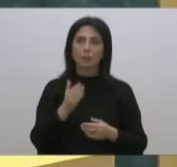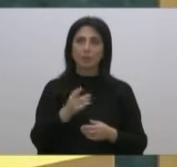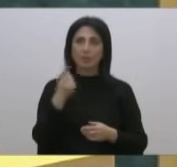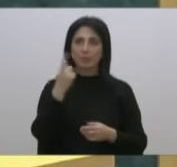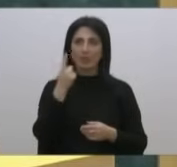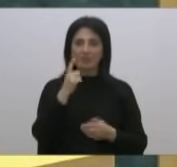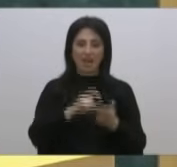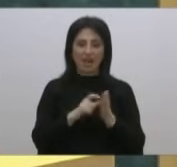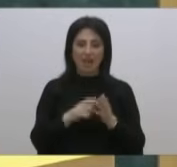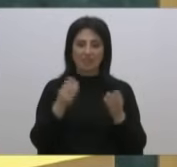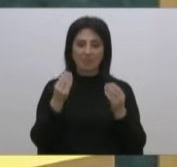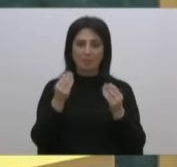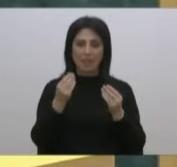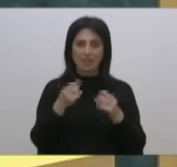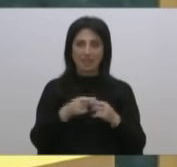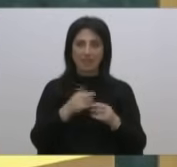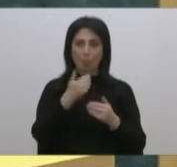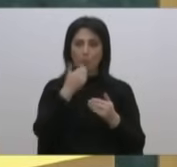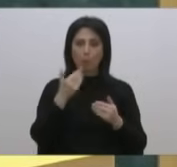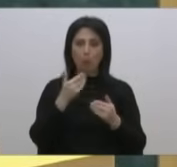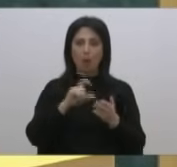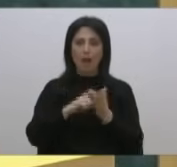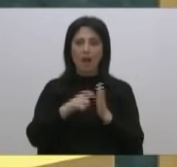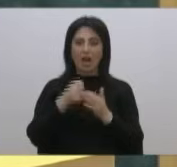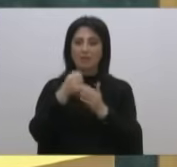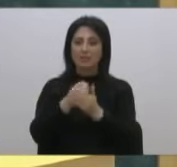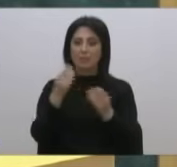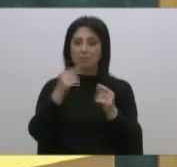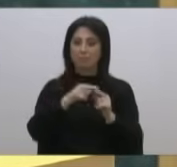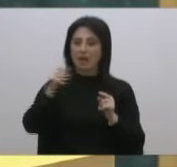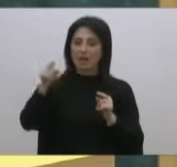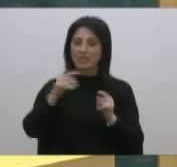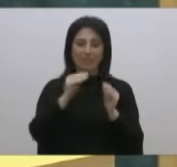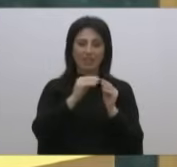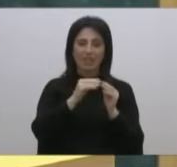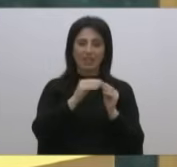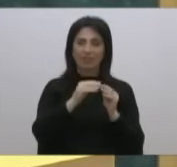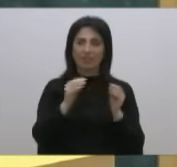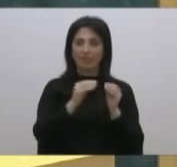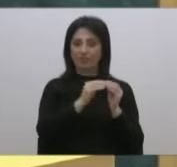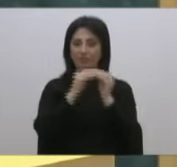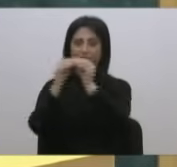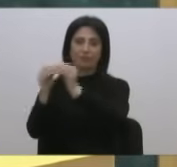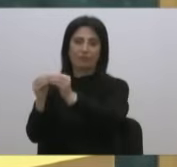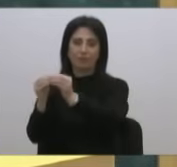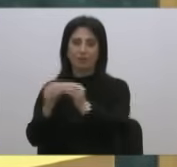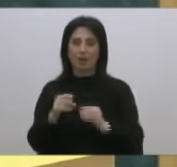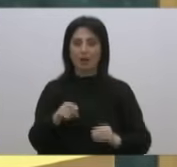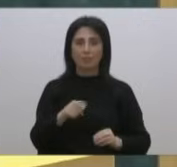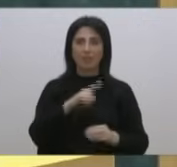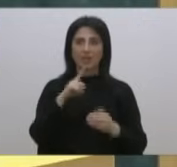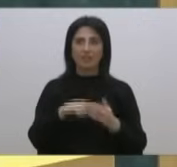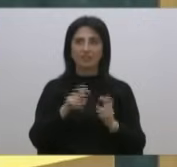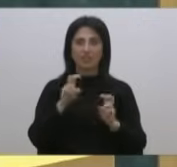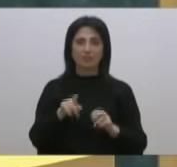რომელიც პირველი კლასის მათემატიკიდან ბოლო კლასის მათემატიკამდე არის ერთი და იგივე უცვლელი და ამის